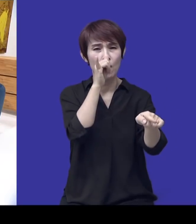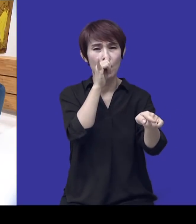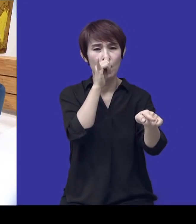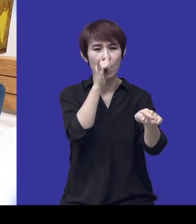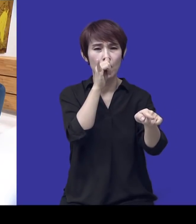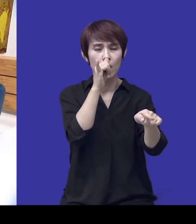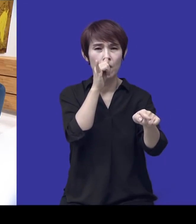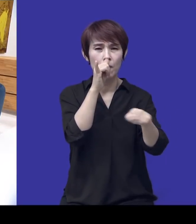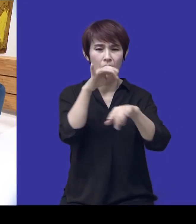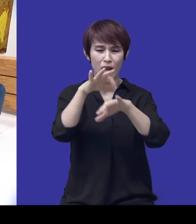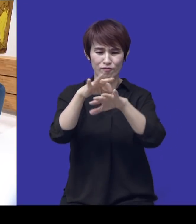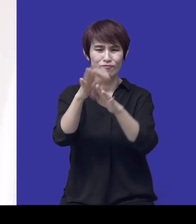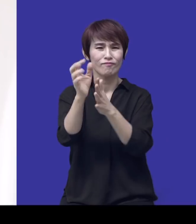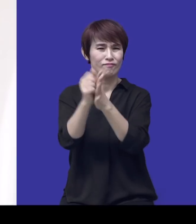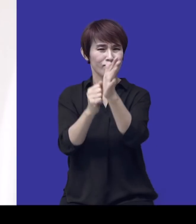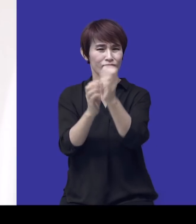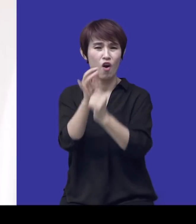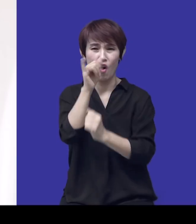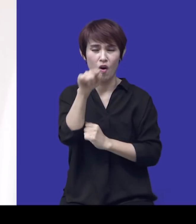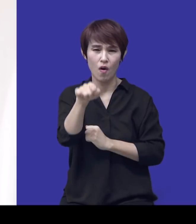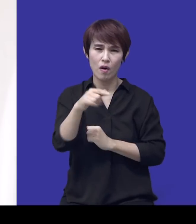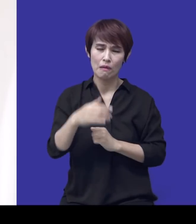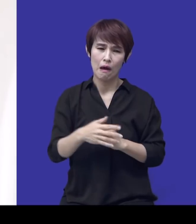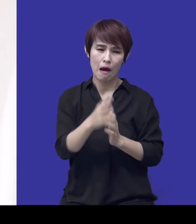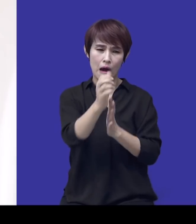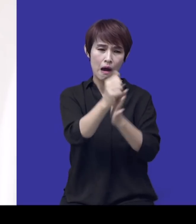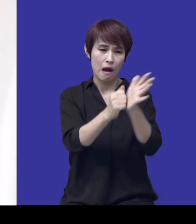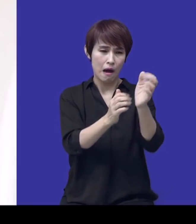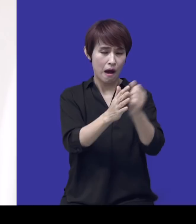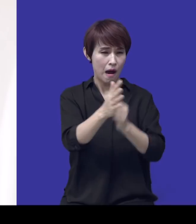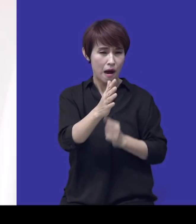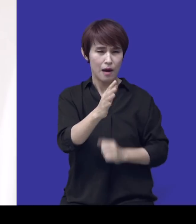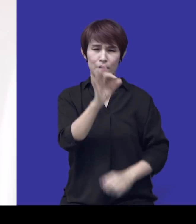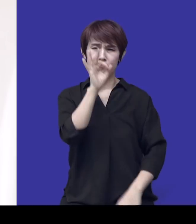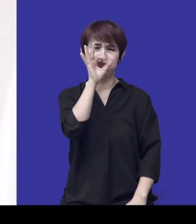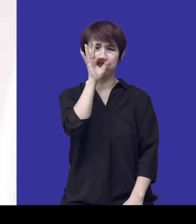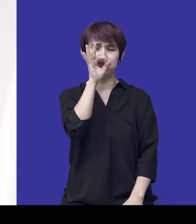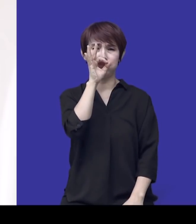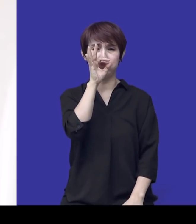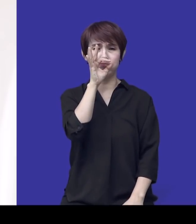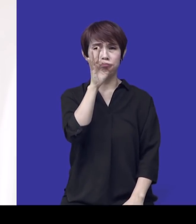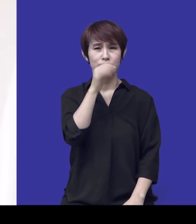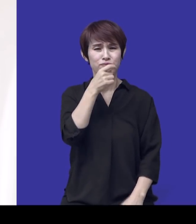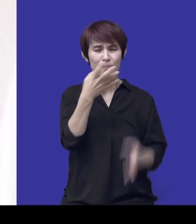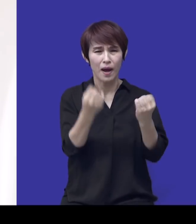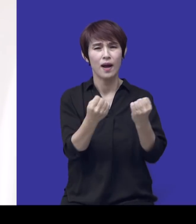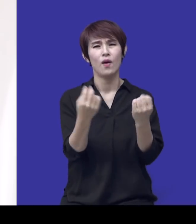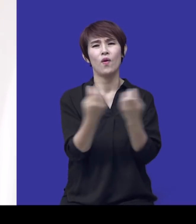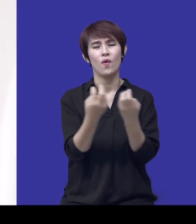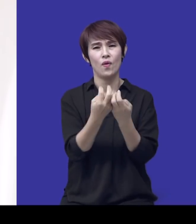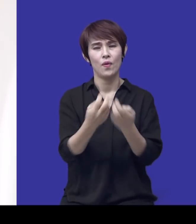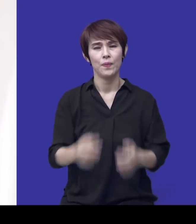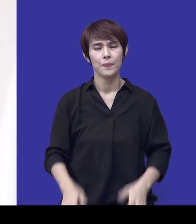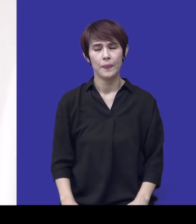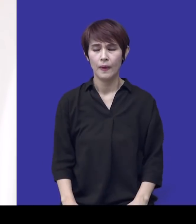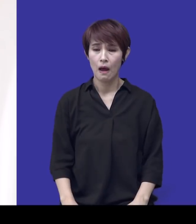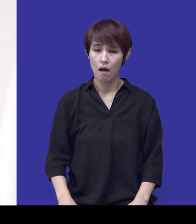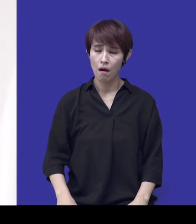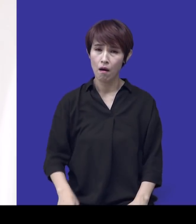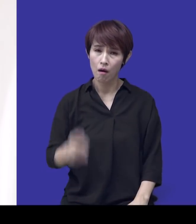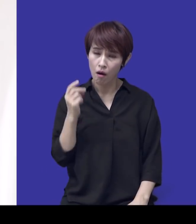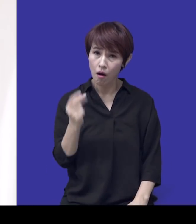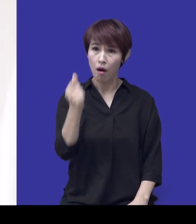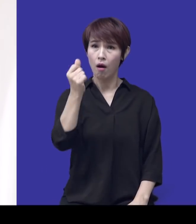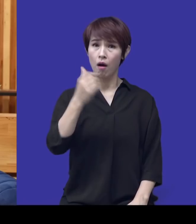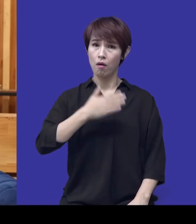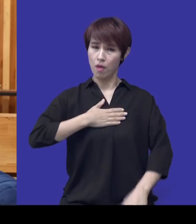네네. 가죽 장갑 그런 거. 제가 도저히 그거를 낄 수가 없겠는 거예요. 예. 그래서 그때 공부를 하다가 아 그러면은 내가